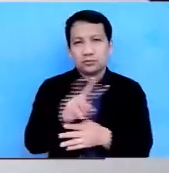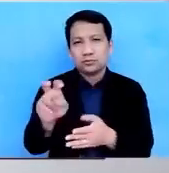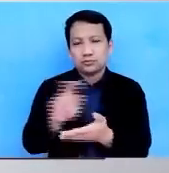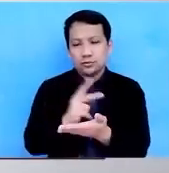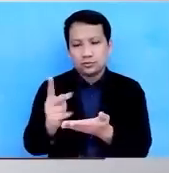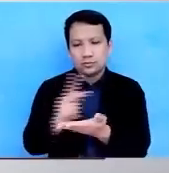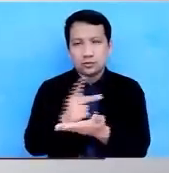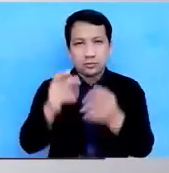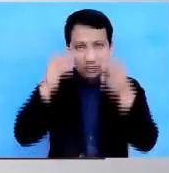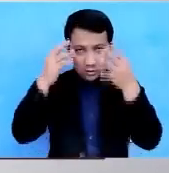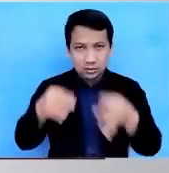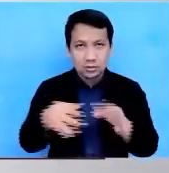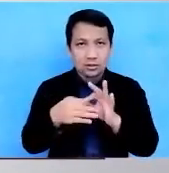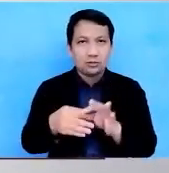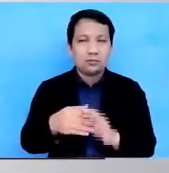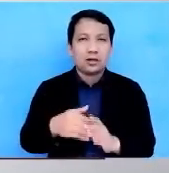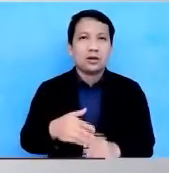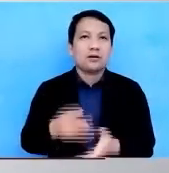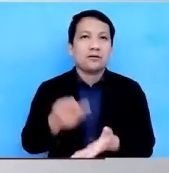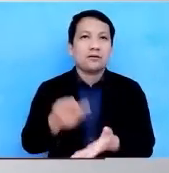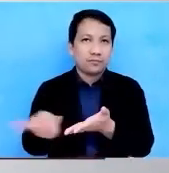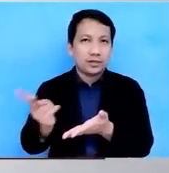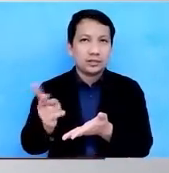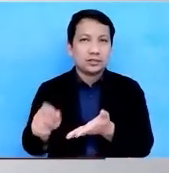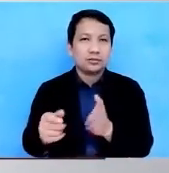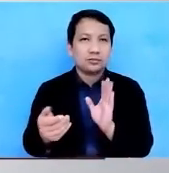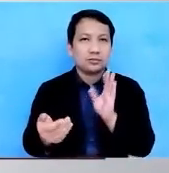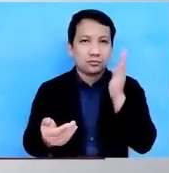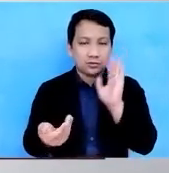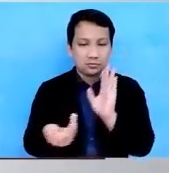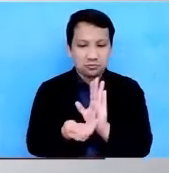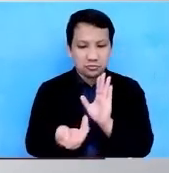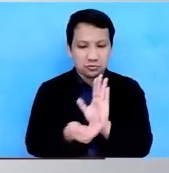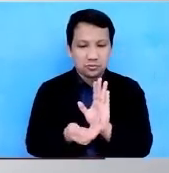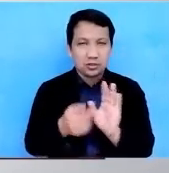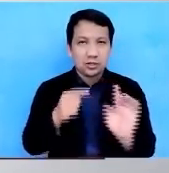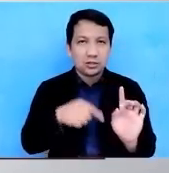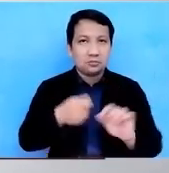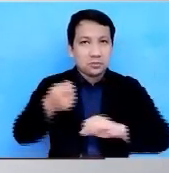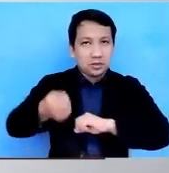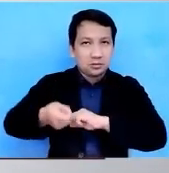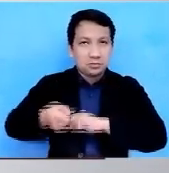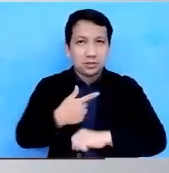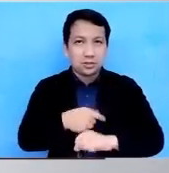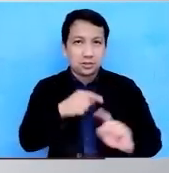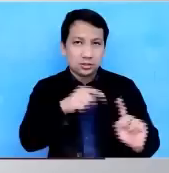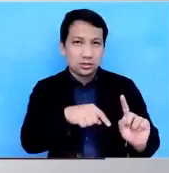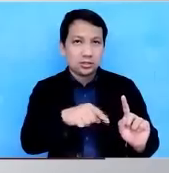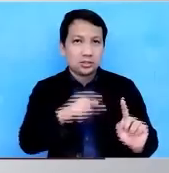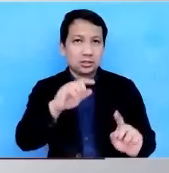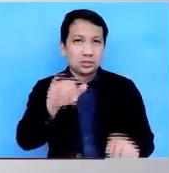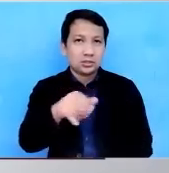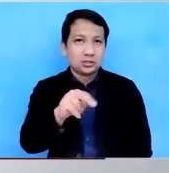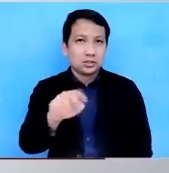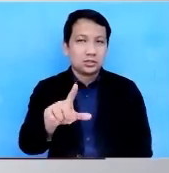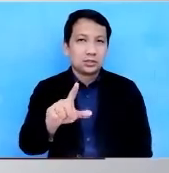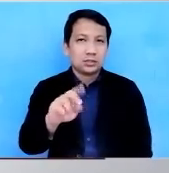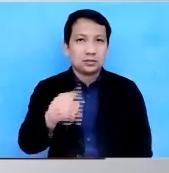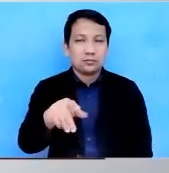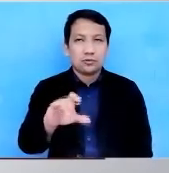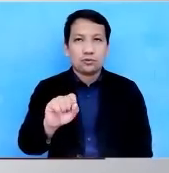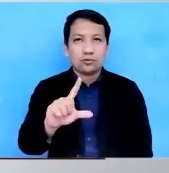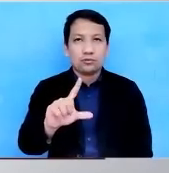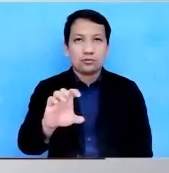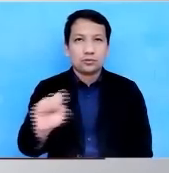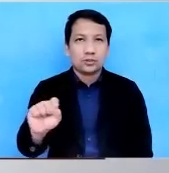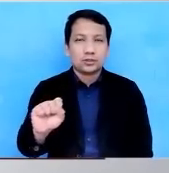desisyon, nakasaad na biguraw ang prosecution na patunayang guilty beyond reasonable doubt si Napoles sa 16 na mga kaso ng